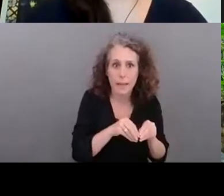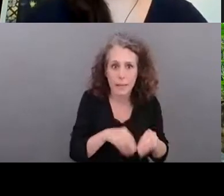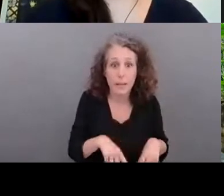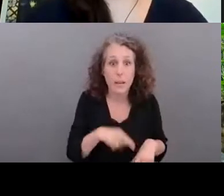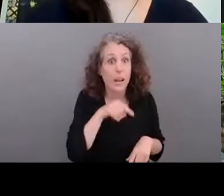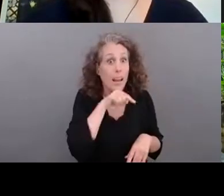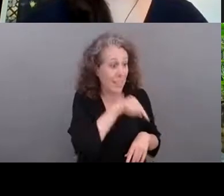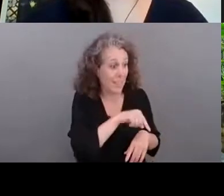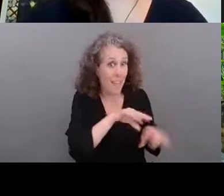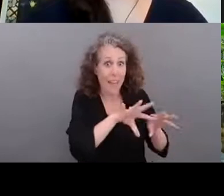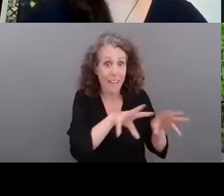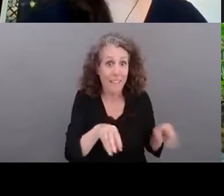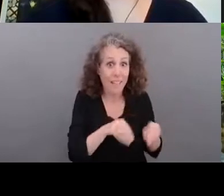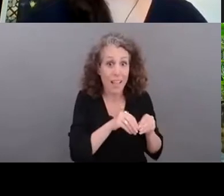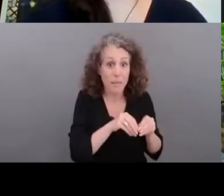Si